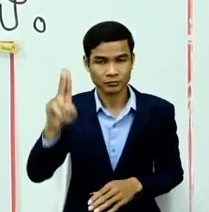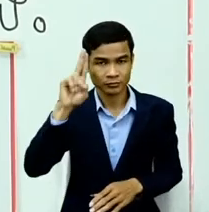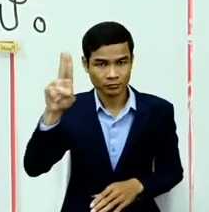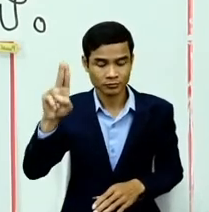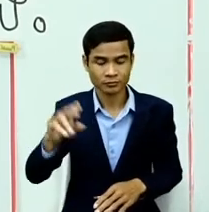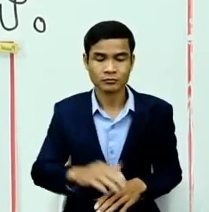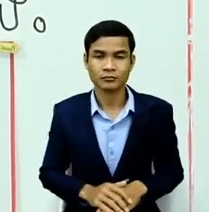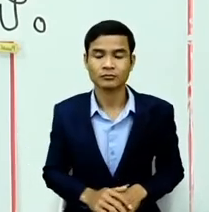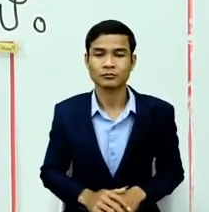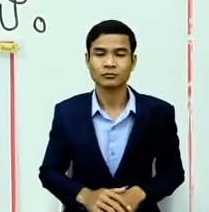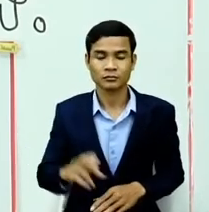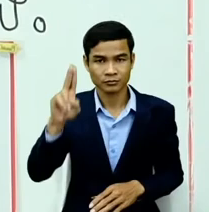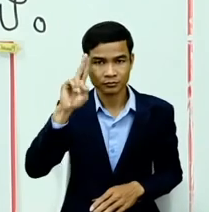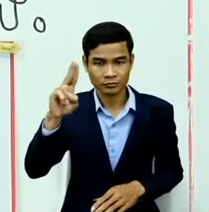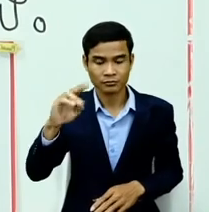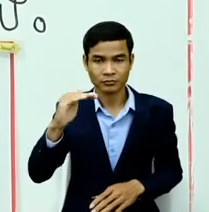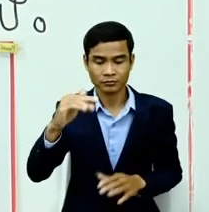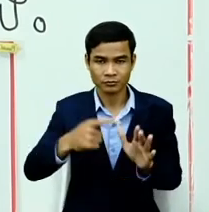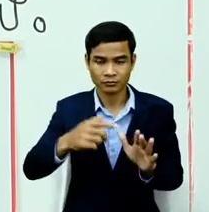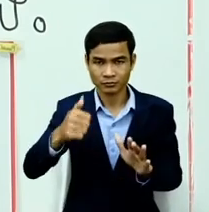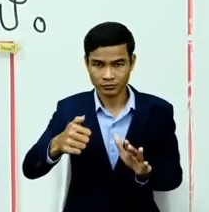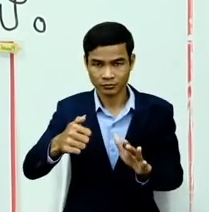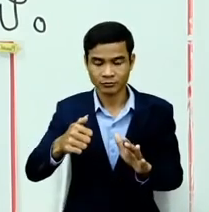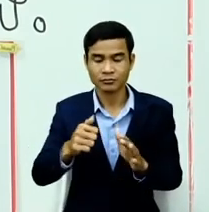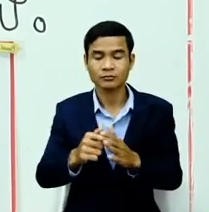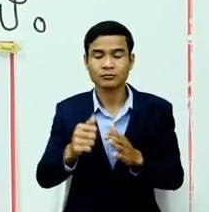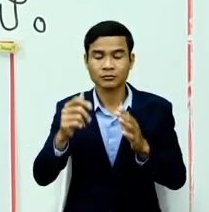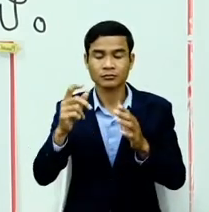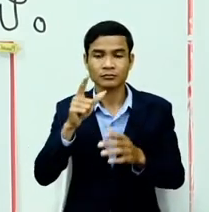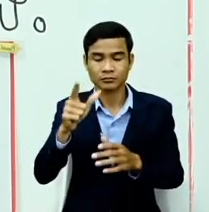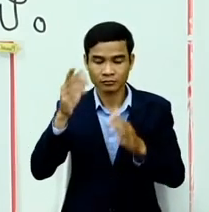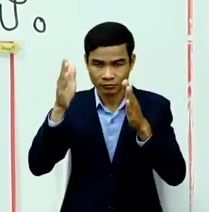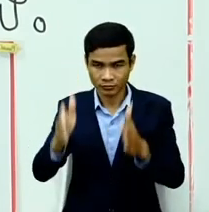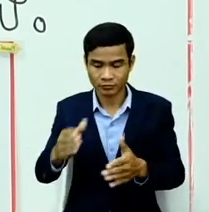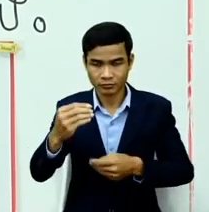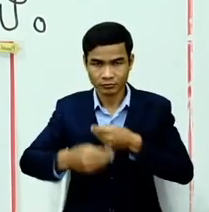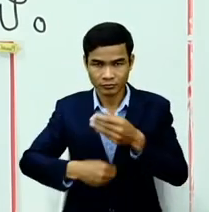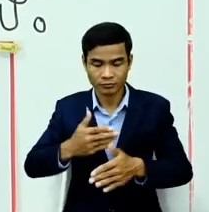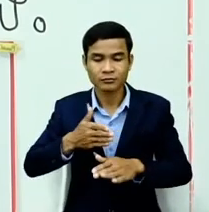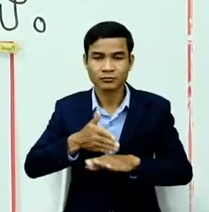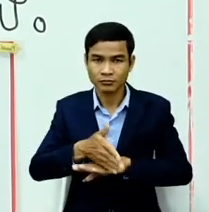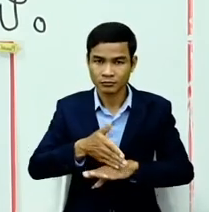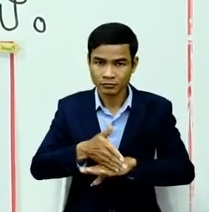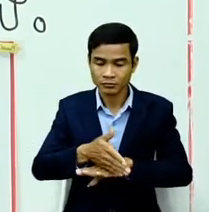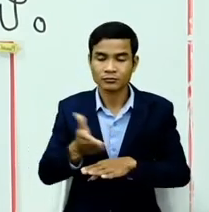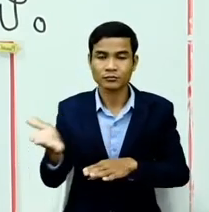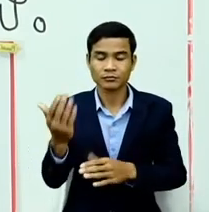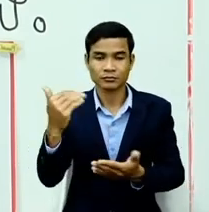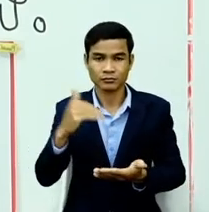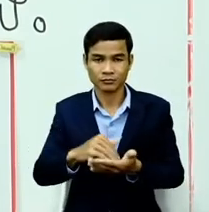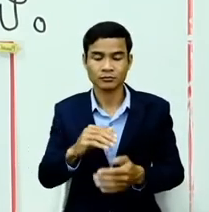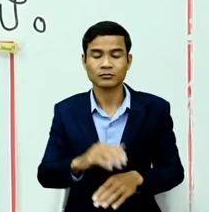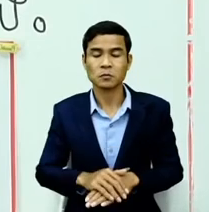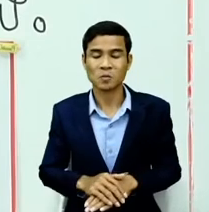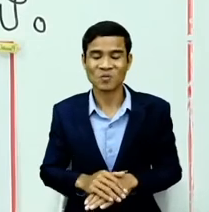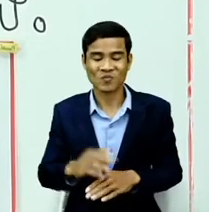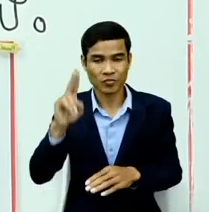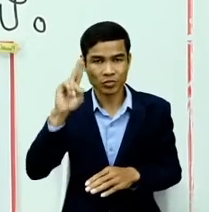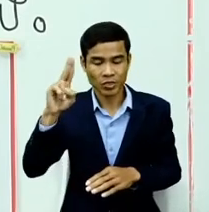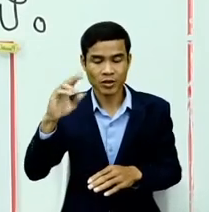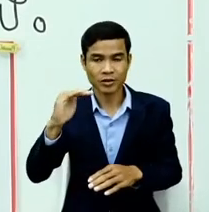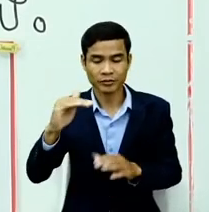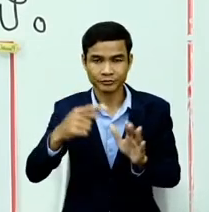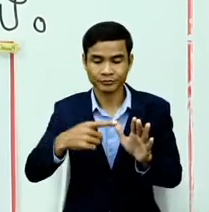តអំសានជាអ្នកលុរណាម្ដងទៀតអំសាន